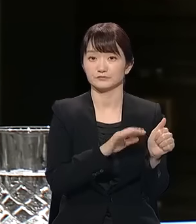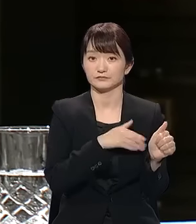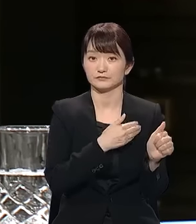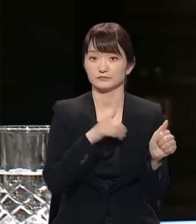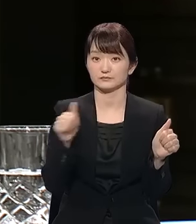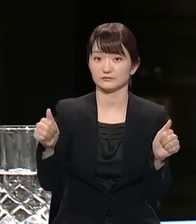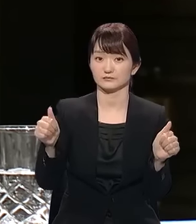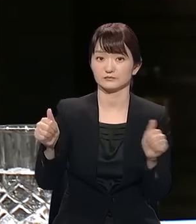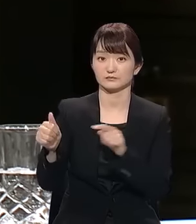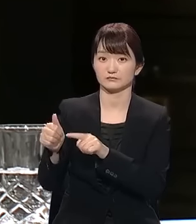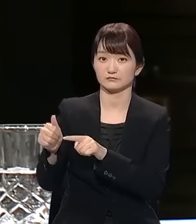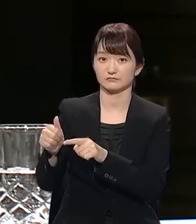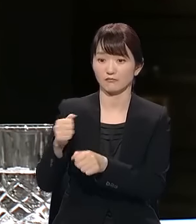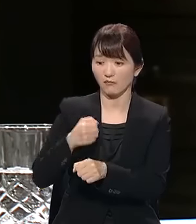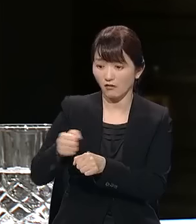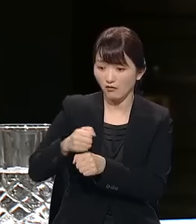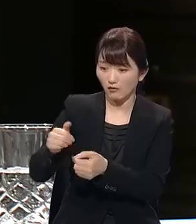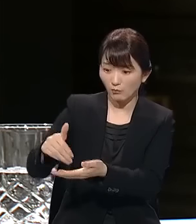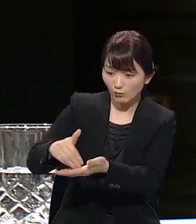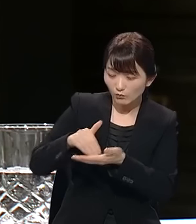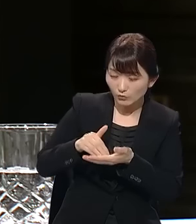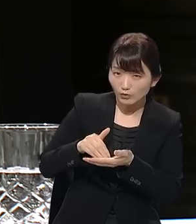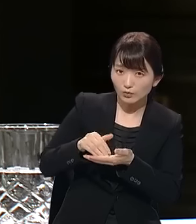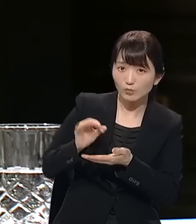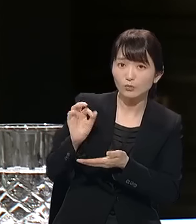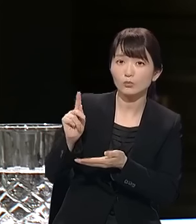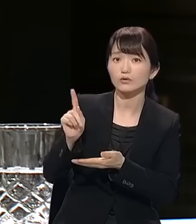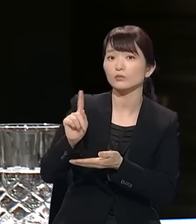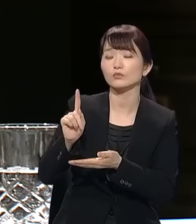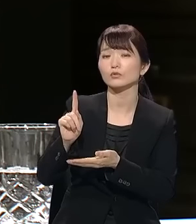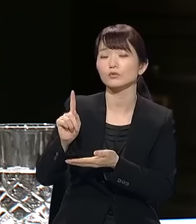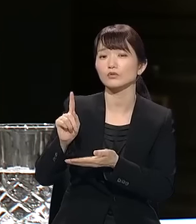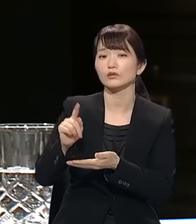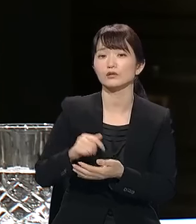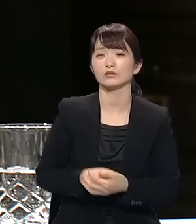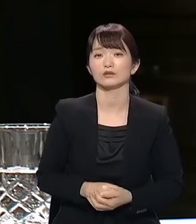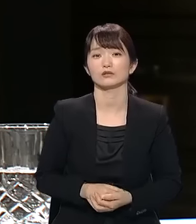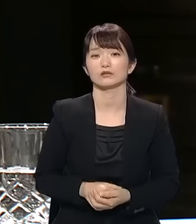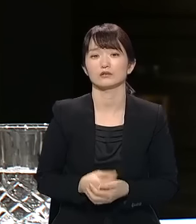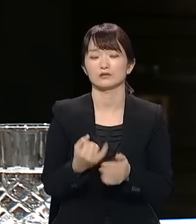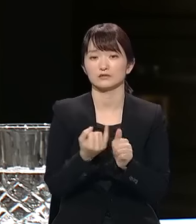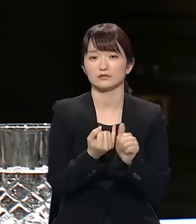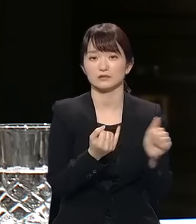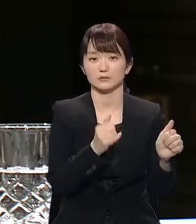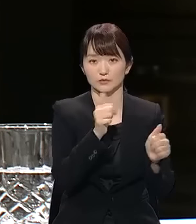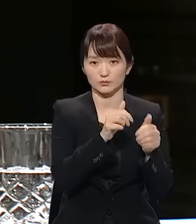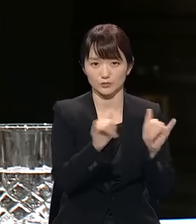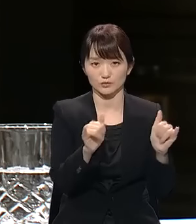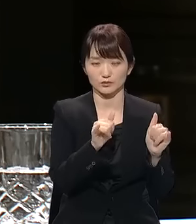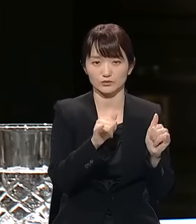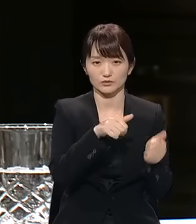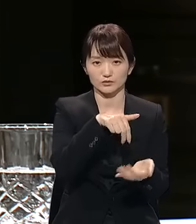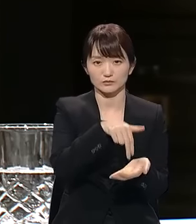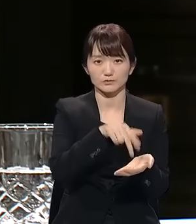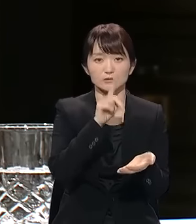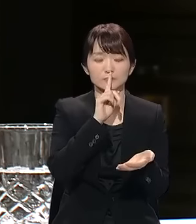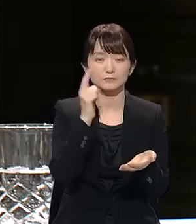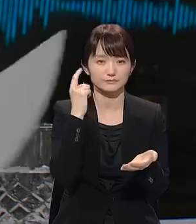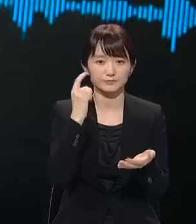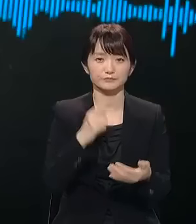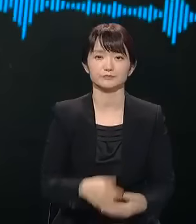상간 남측에 황당한 제안을 받았다고 합니다 어떤 내용인지이 남편분의 변호인 얘기 직접